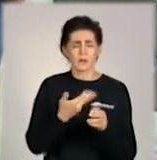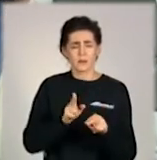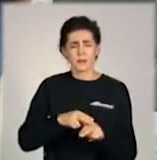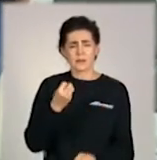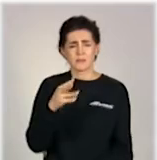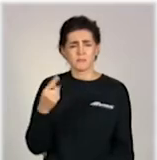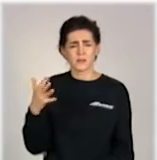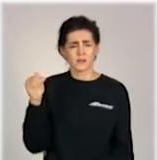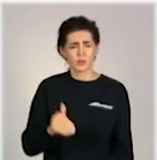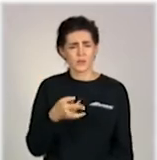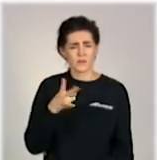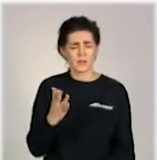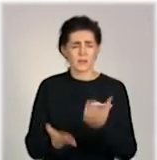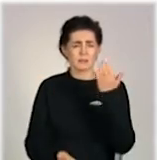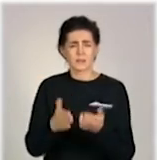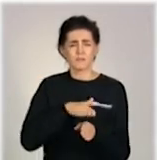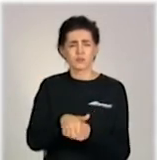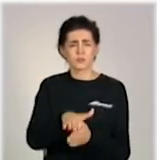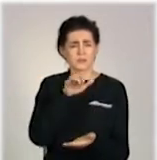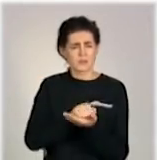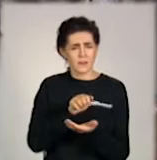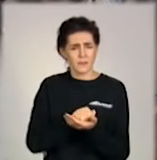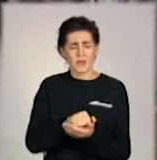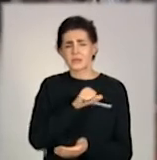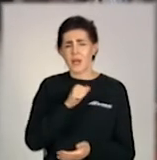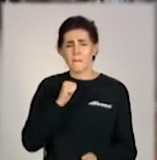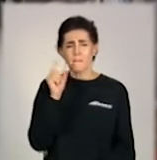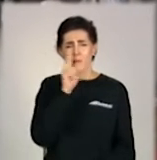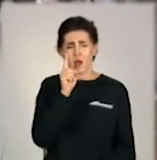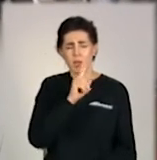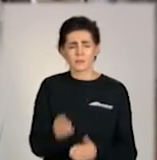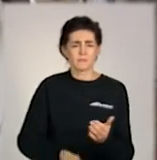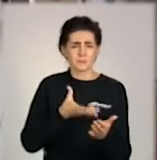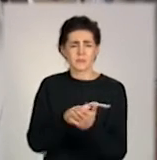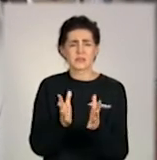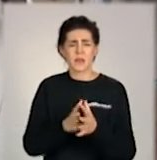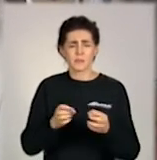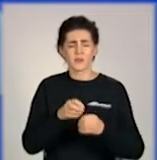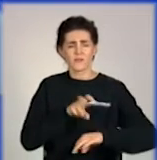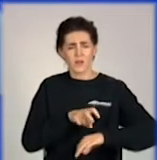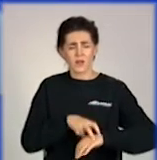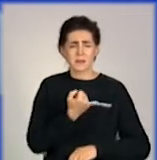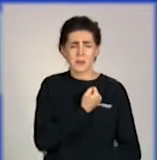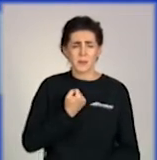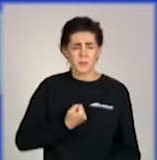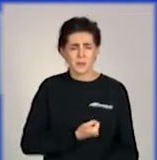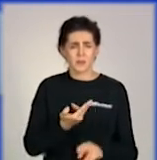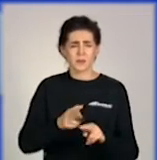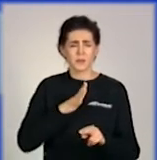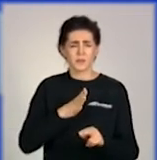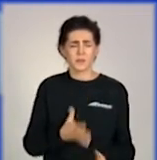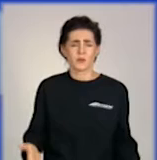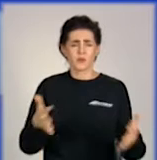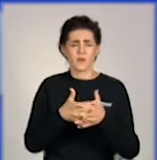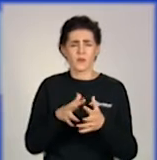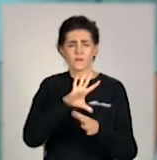гривень. Та це за умови повної зайнятості. Також меншу суму одержуватимуть сімейні лікарі й терапевти, з якими уклали